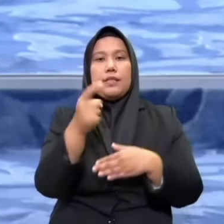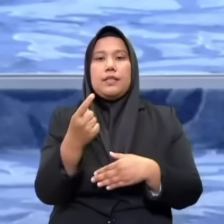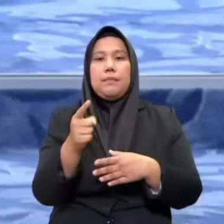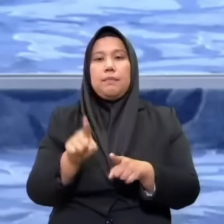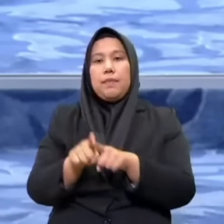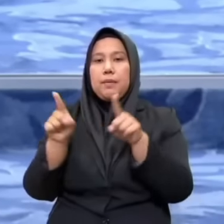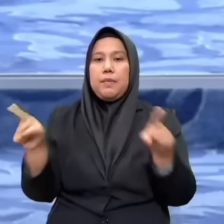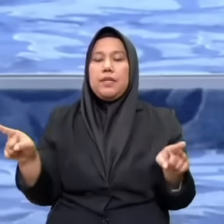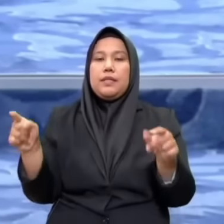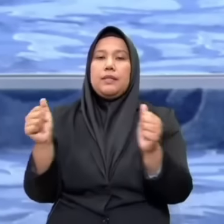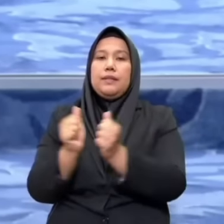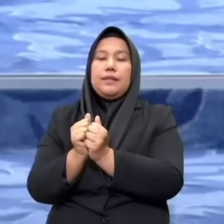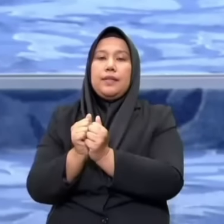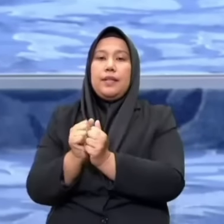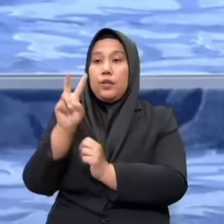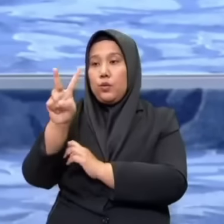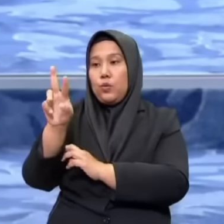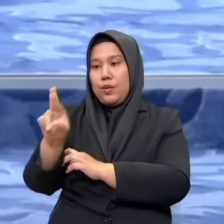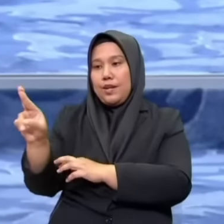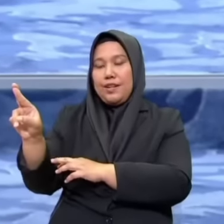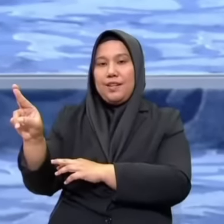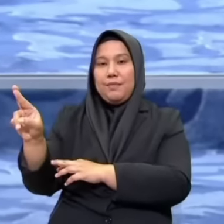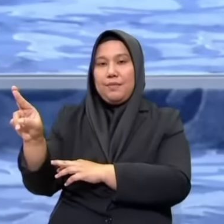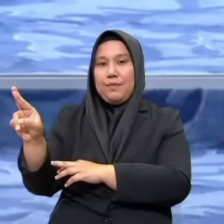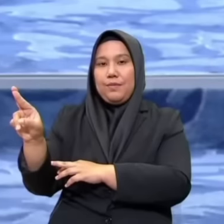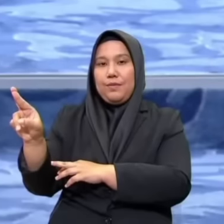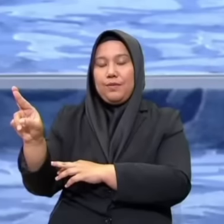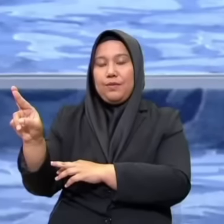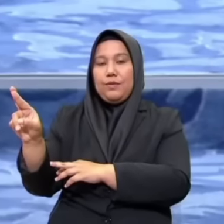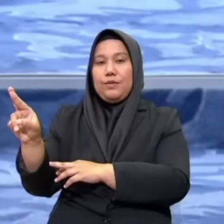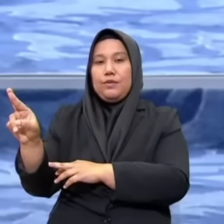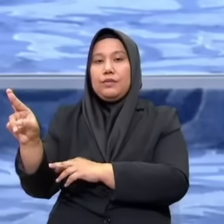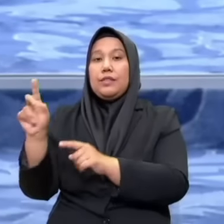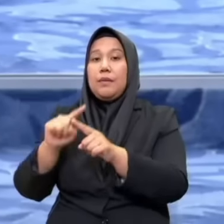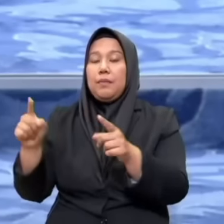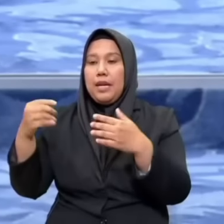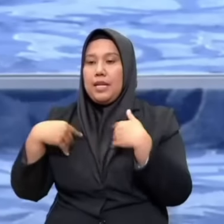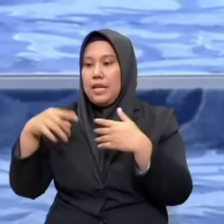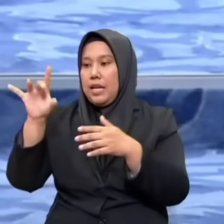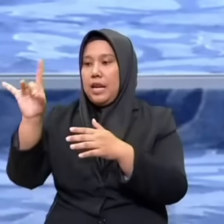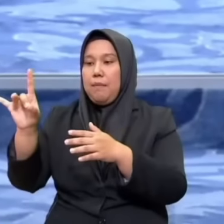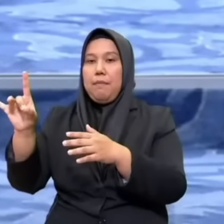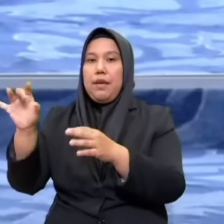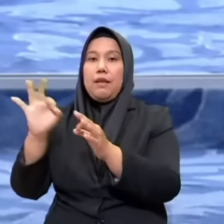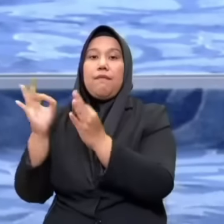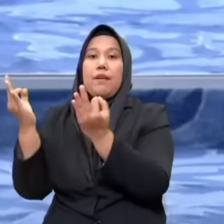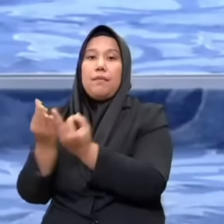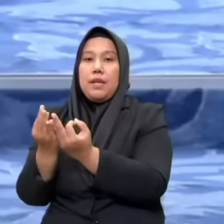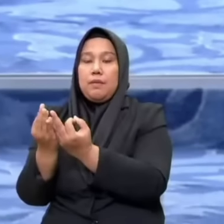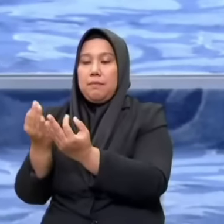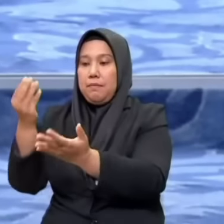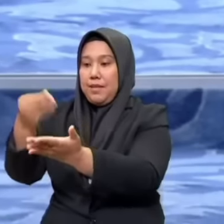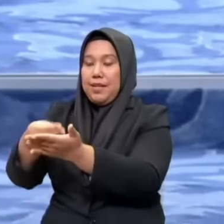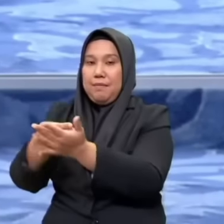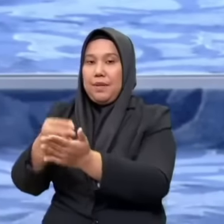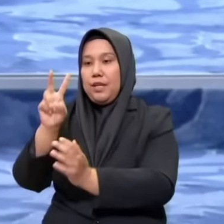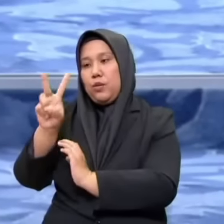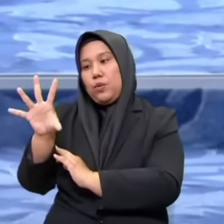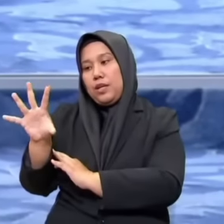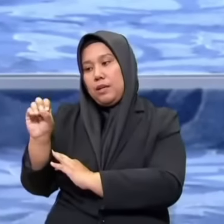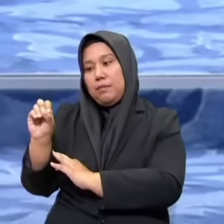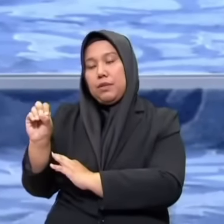Berbeza daripada RM2,000, 8 isi rumah, pendapatannya RM250. Sebab itu sekarang